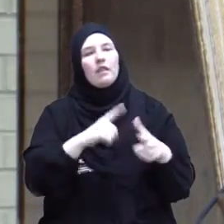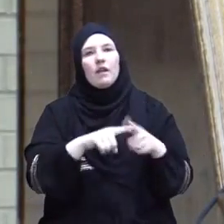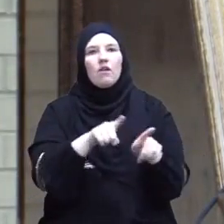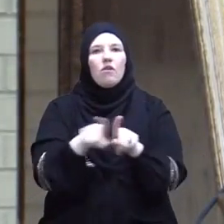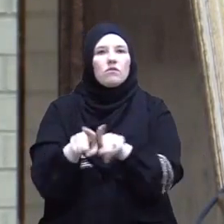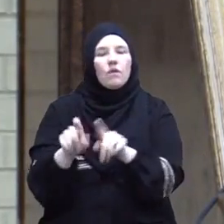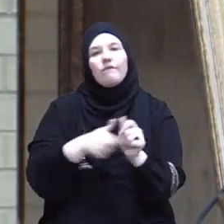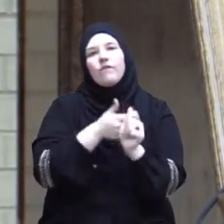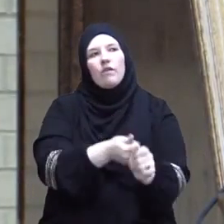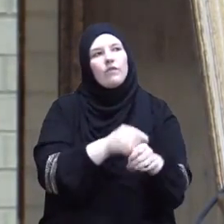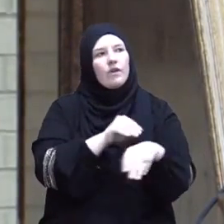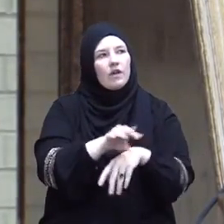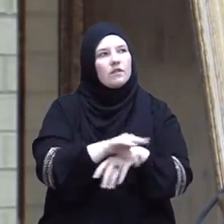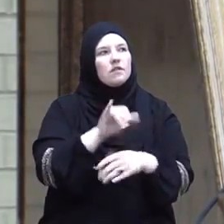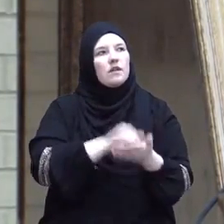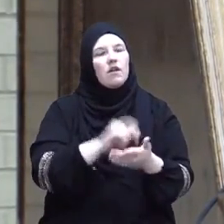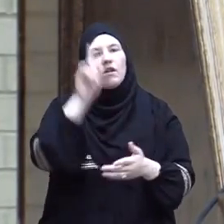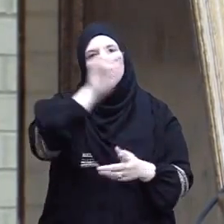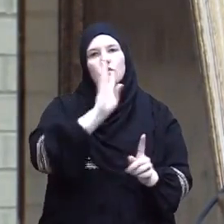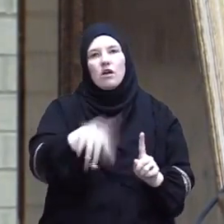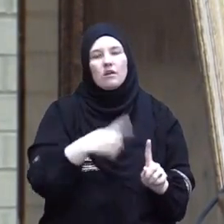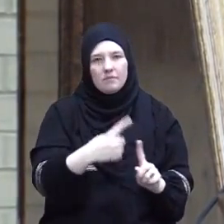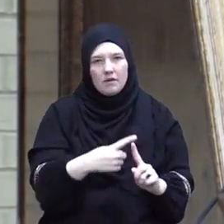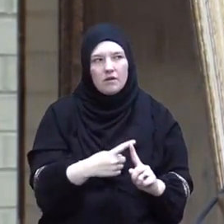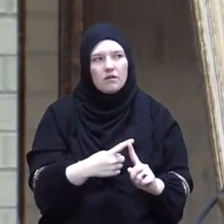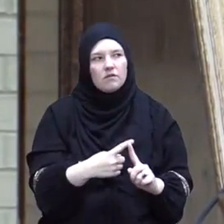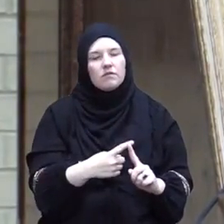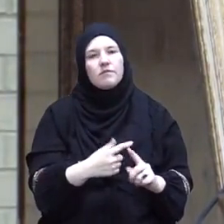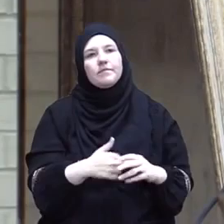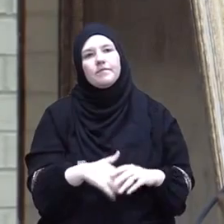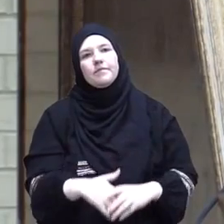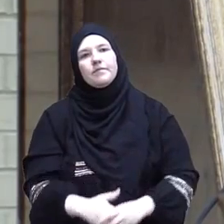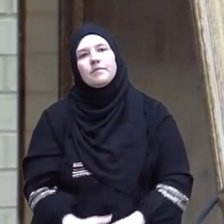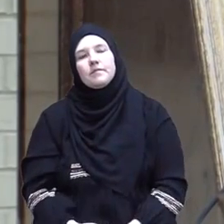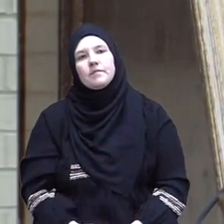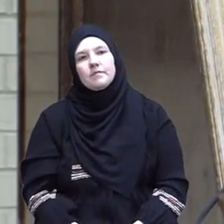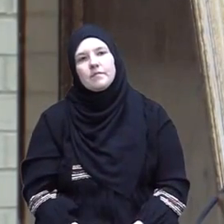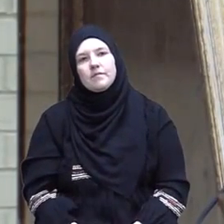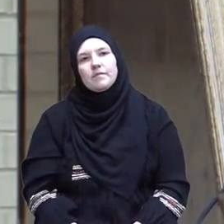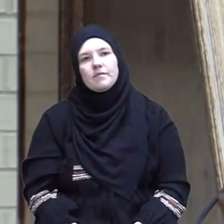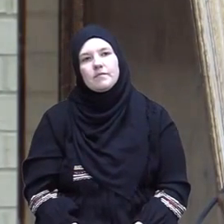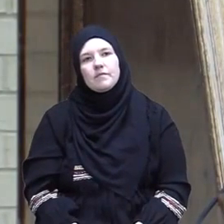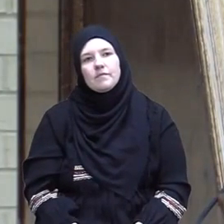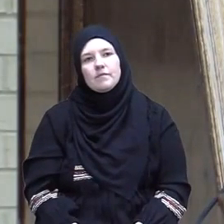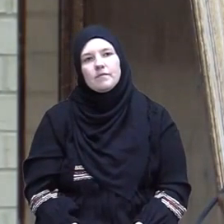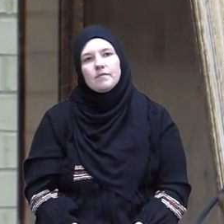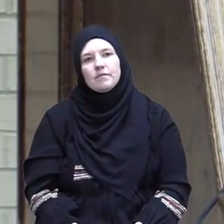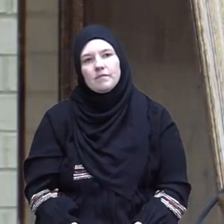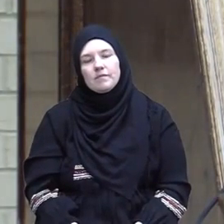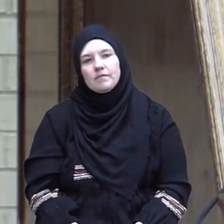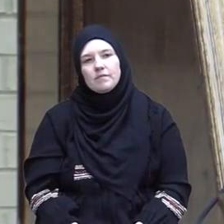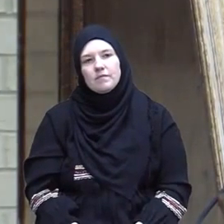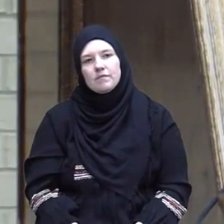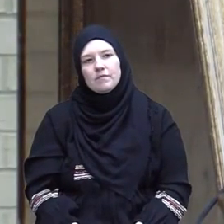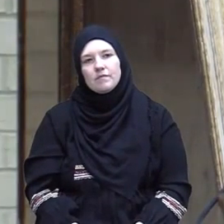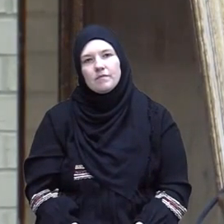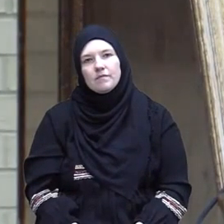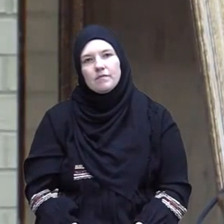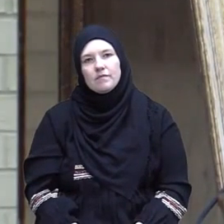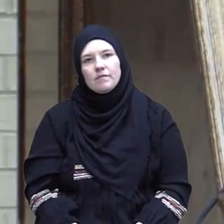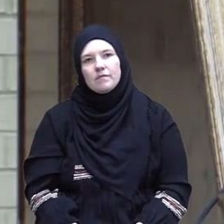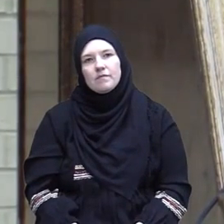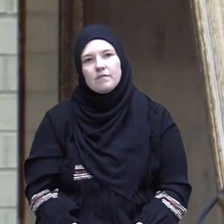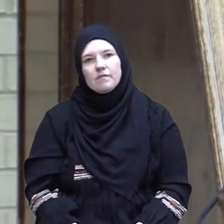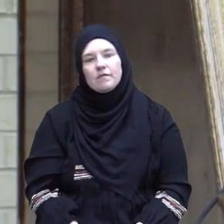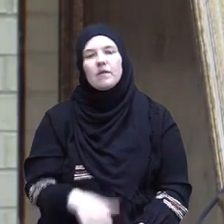the guidance that Allah will be talking about in a minute here. So, لَكُمْ فِي الْأَرْضِ